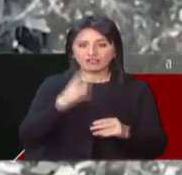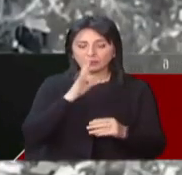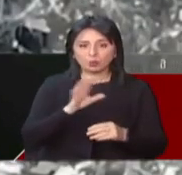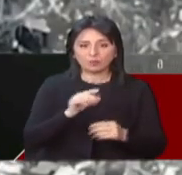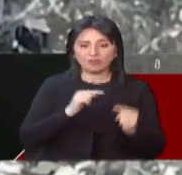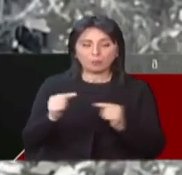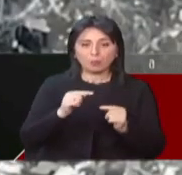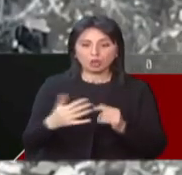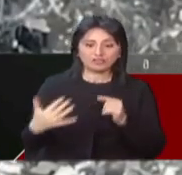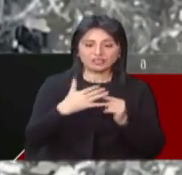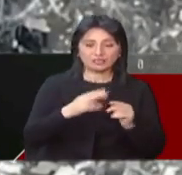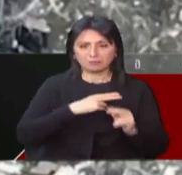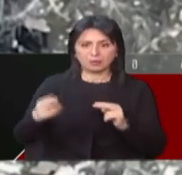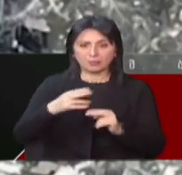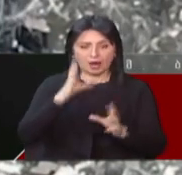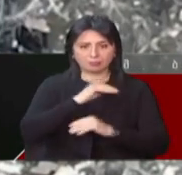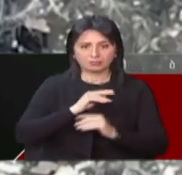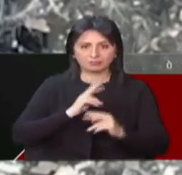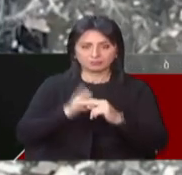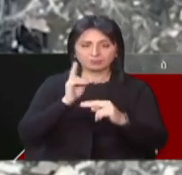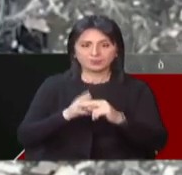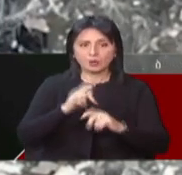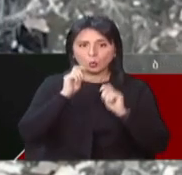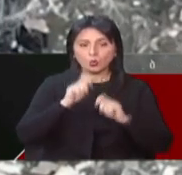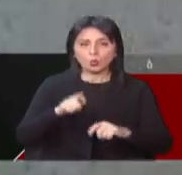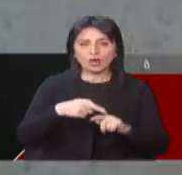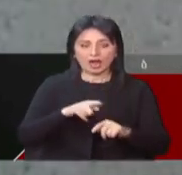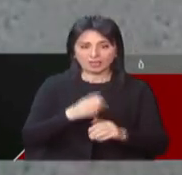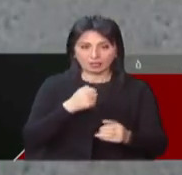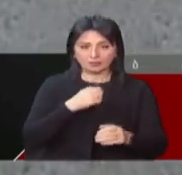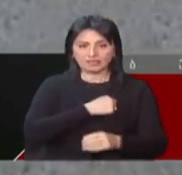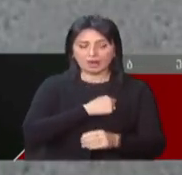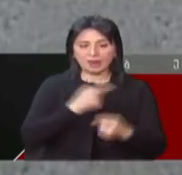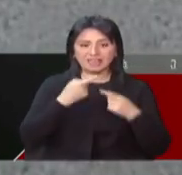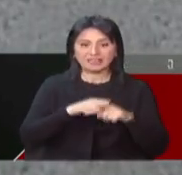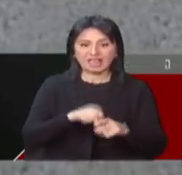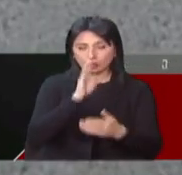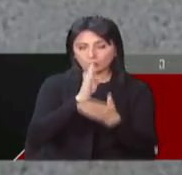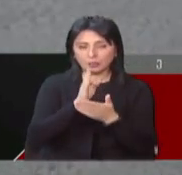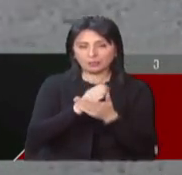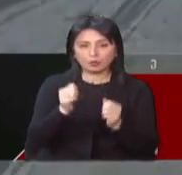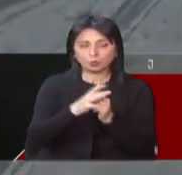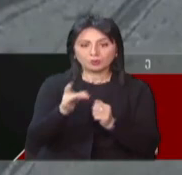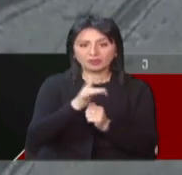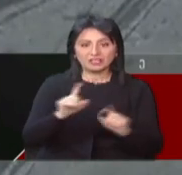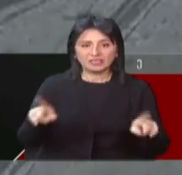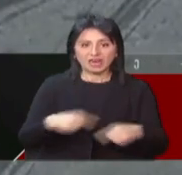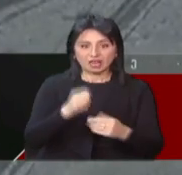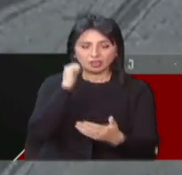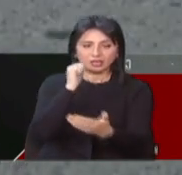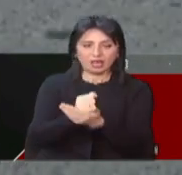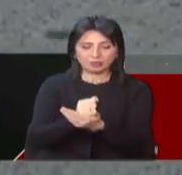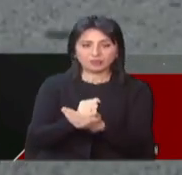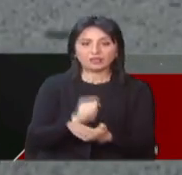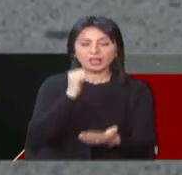მიუხედავად მოწინააღმდეგეს შეტევით მოქმედებებს განაგრძობს. Ukrainis ძალებმა ოკუპანტების ძალებისა და სამხედრო ტექნიკის კონცენტრაციის 15 რაიონზე განახორციელეს დარტყმა,